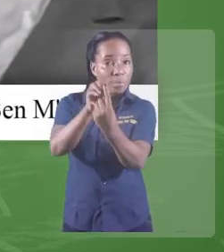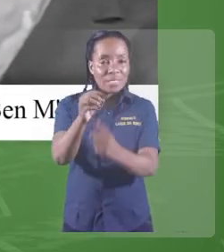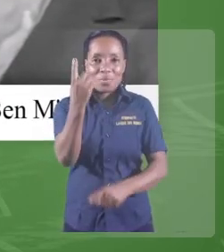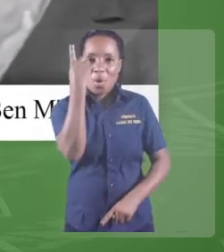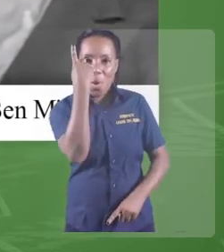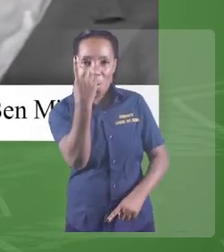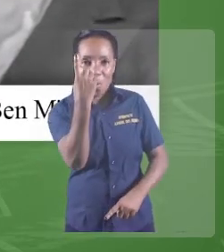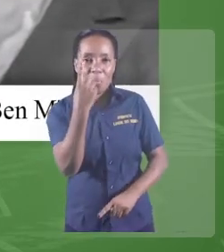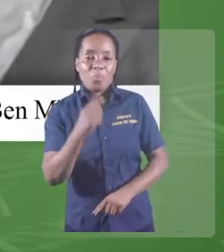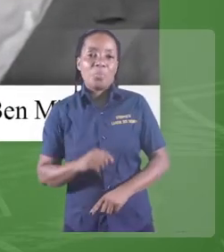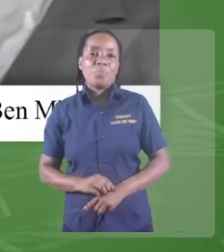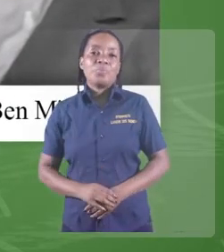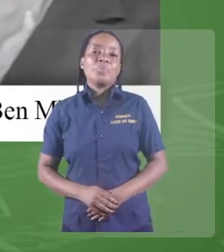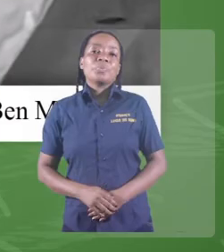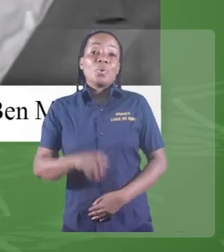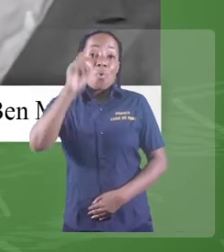objectif commun: